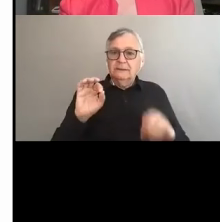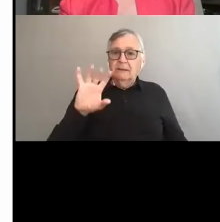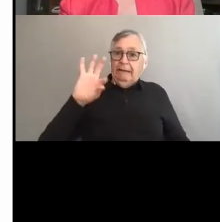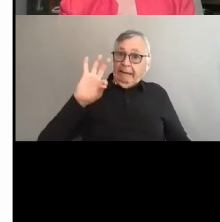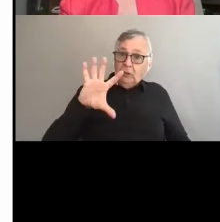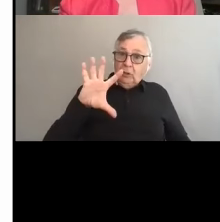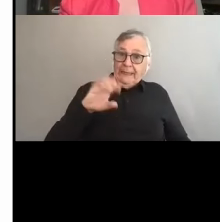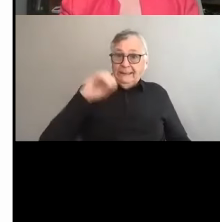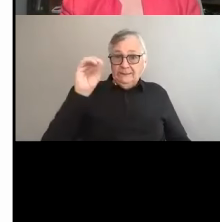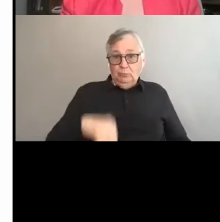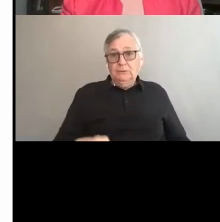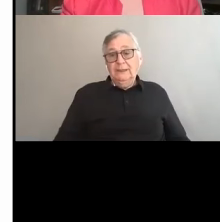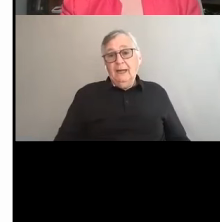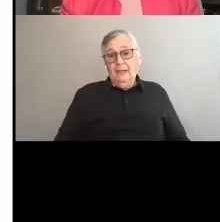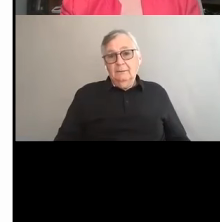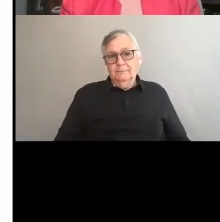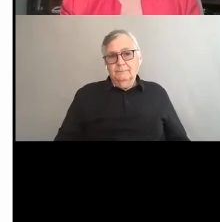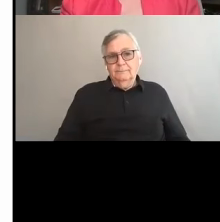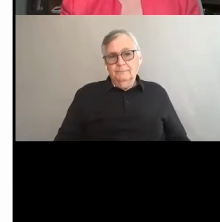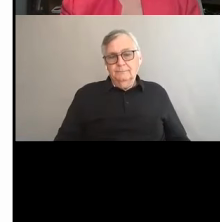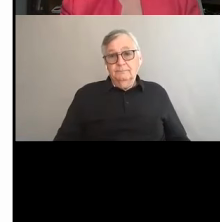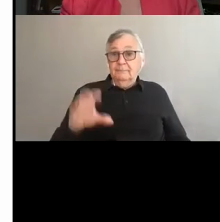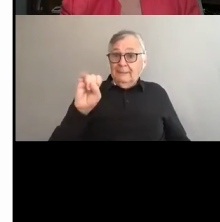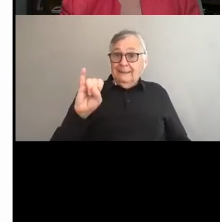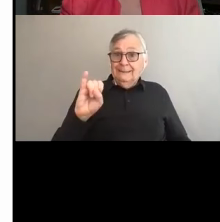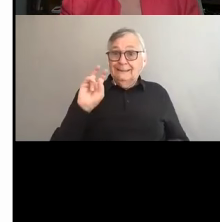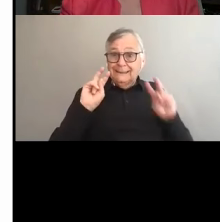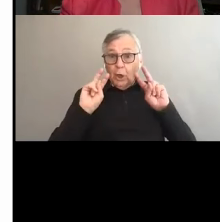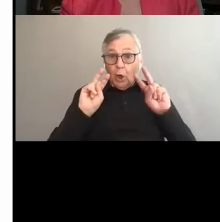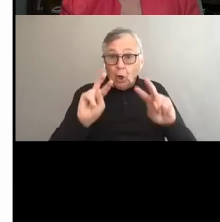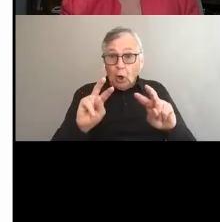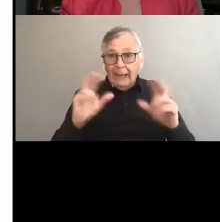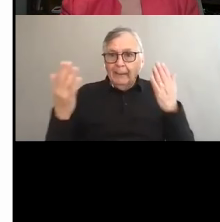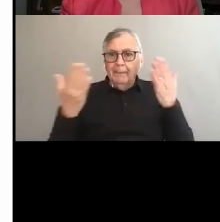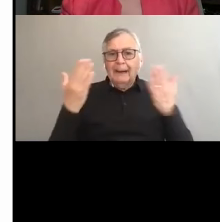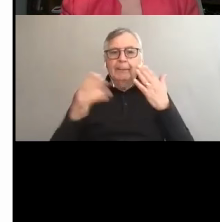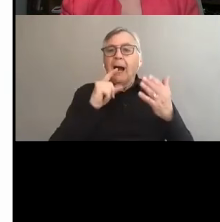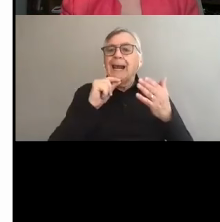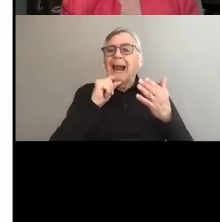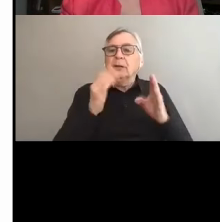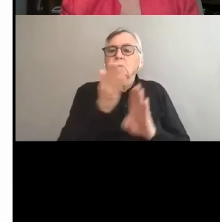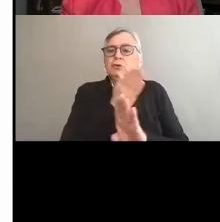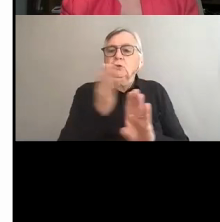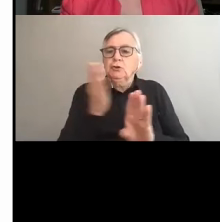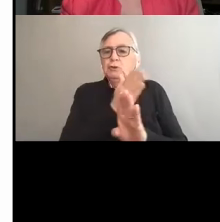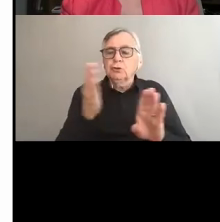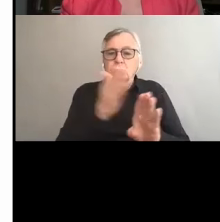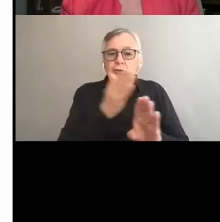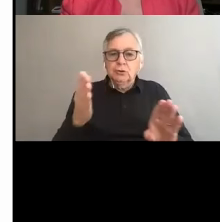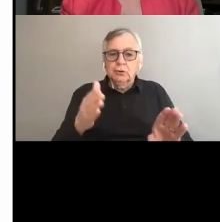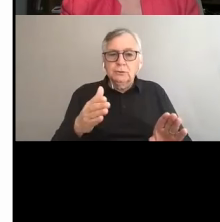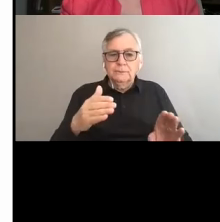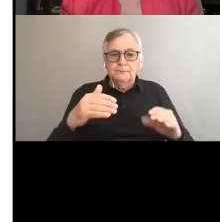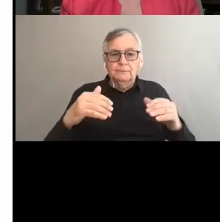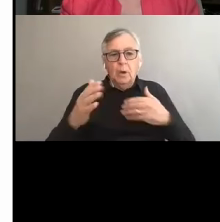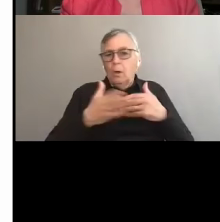95 %. Maintenant, si on regarde par rapport aux tranches d'âge auxquelles ils avaient été donnés, on voit que